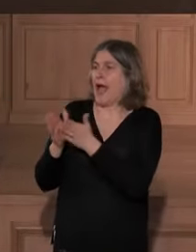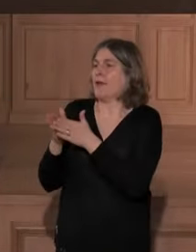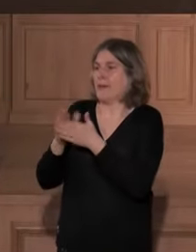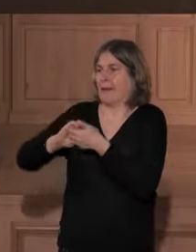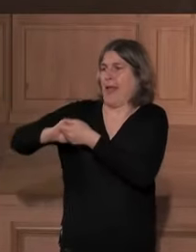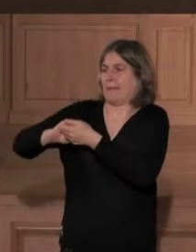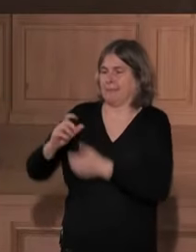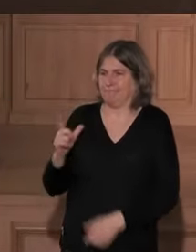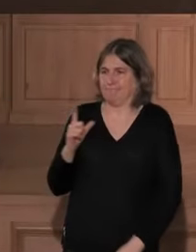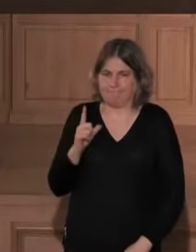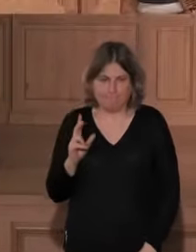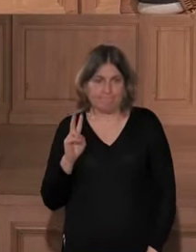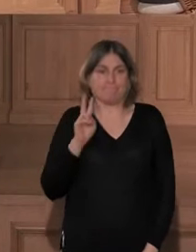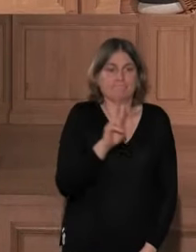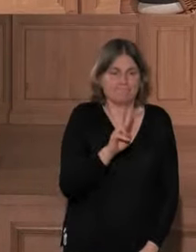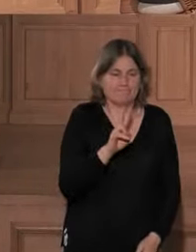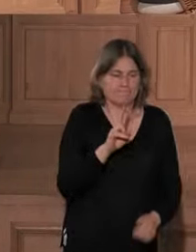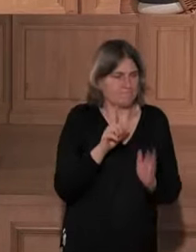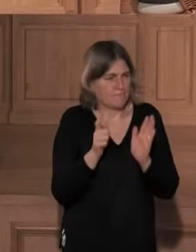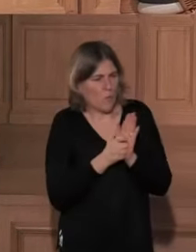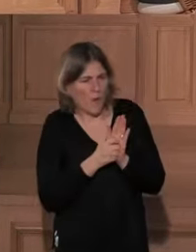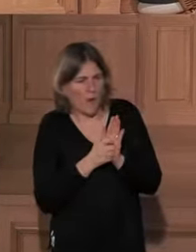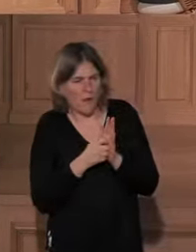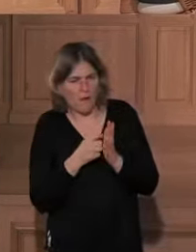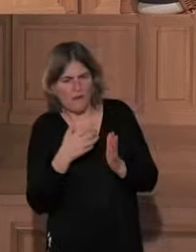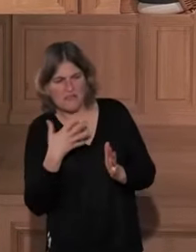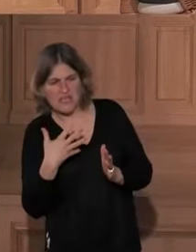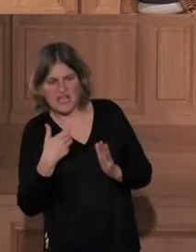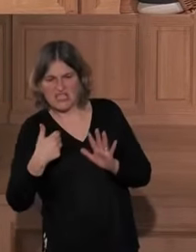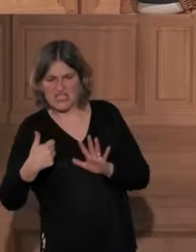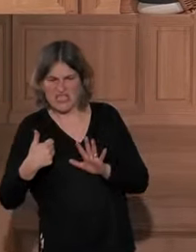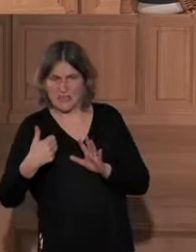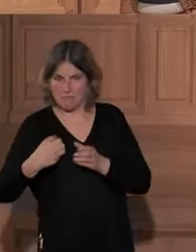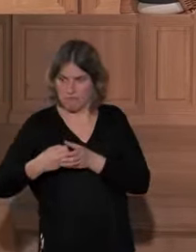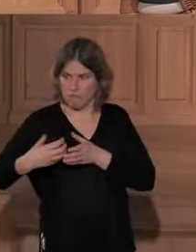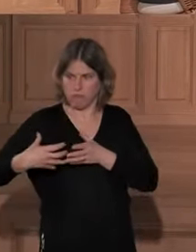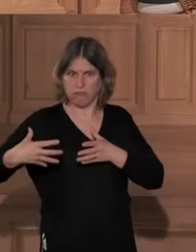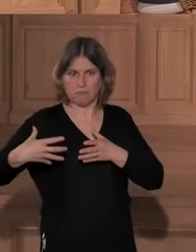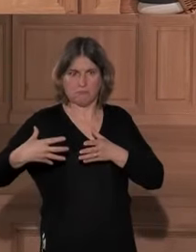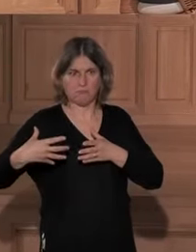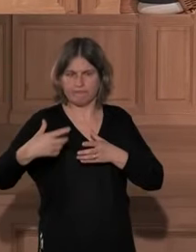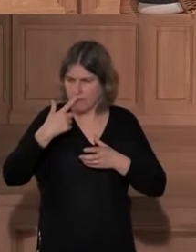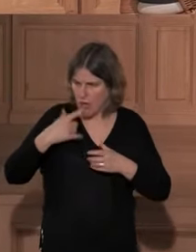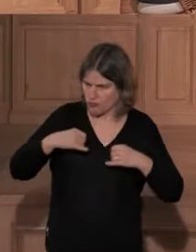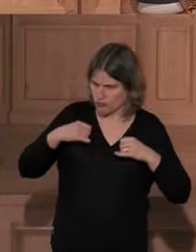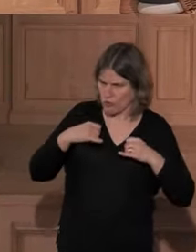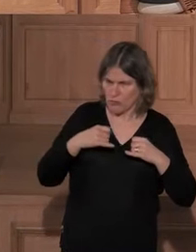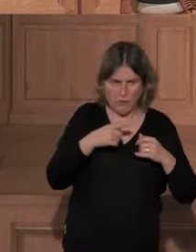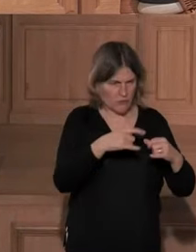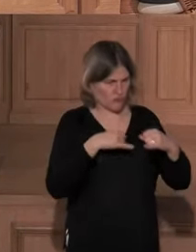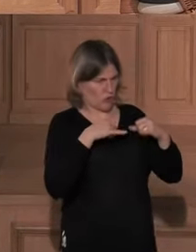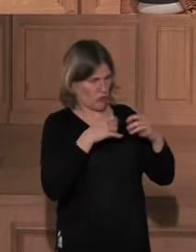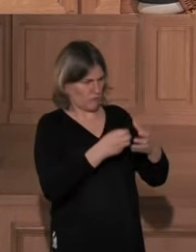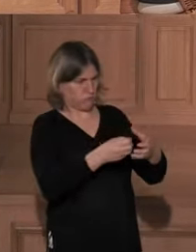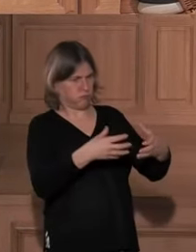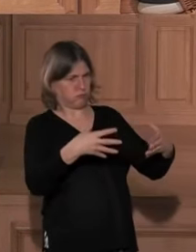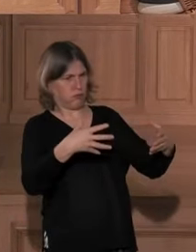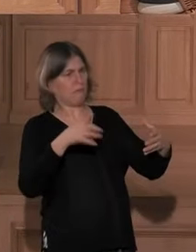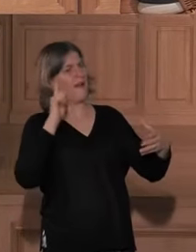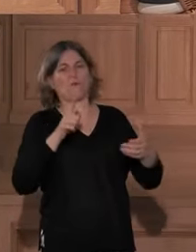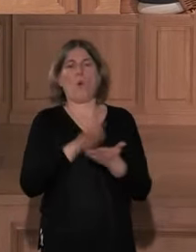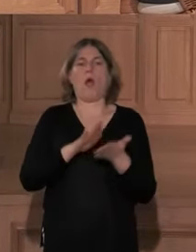est parti à d'autres copains. Et puis à un moment donné, au bout de 5-6 jeunes, on s'est dit, bon là, il faut monter une assoce. Et puis en fait, on a monté le relais. Pourquoi? Parce que c'était le